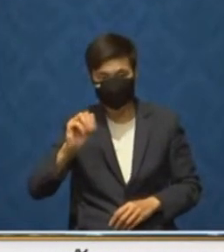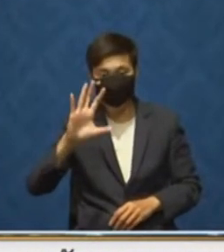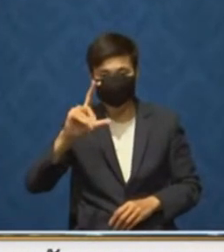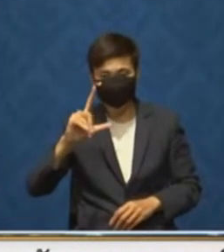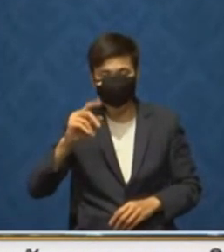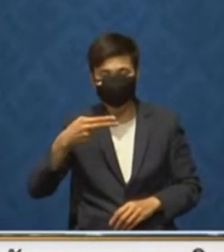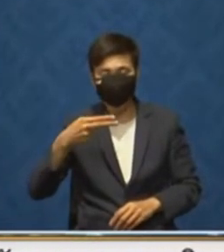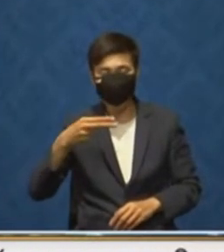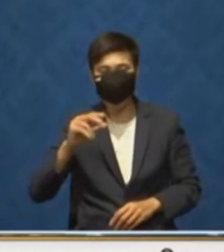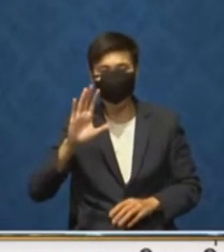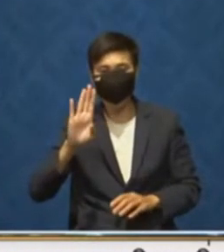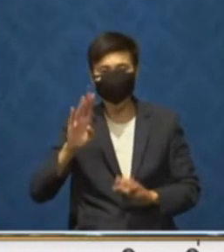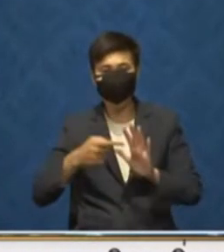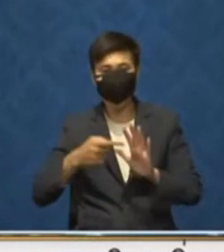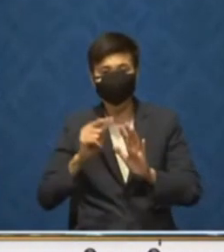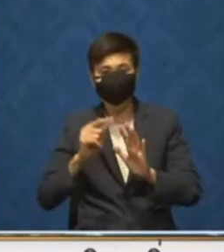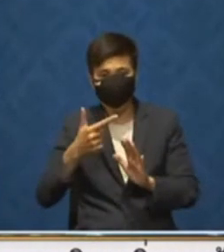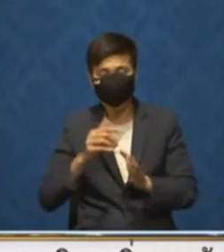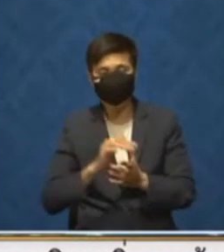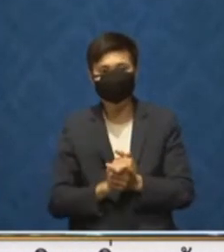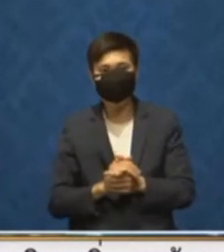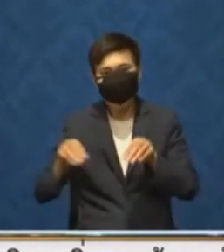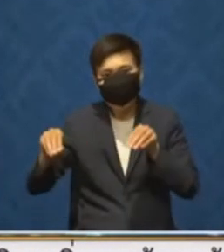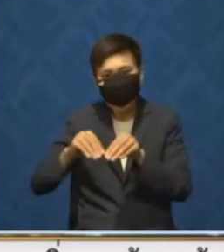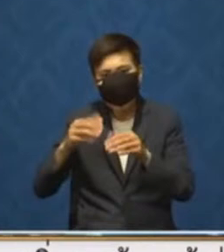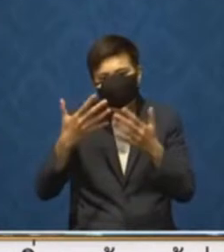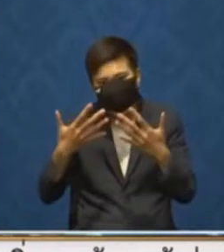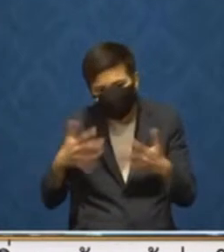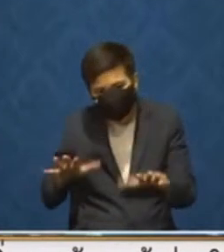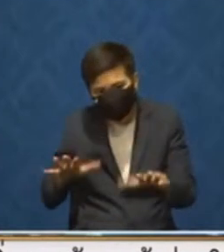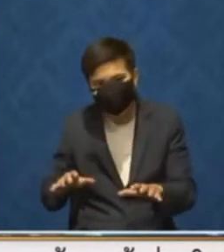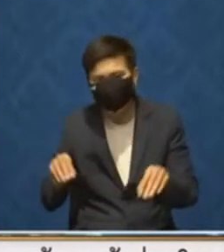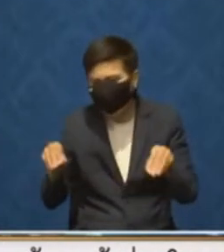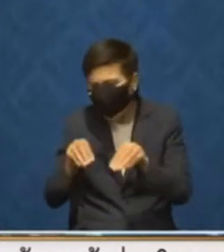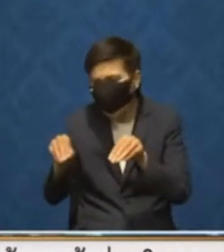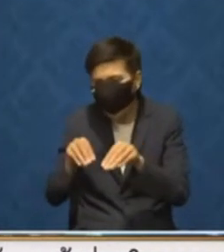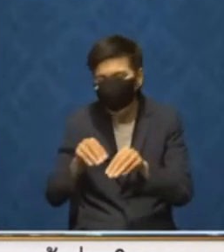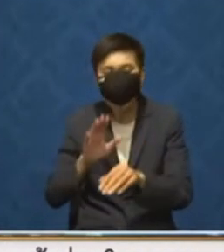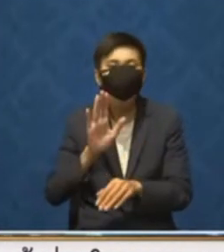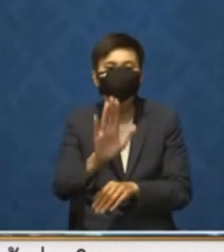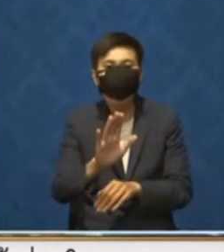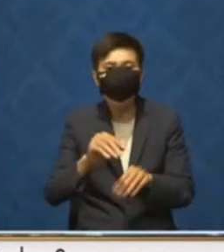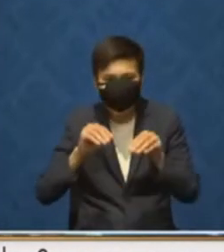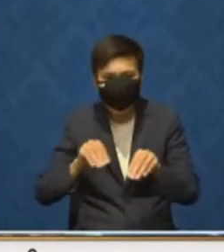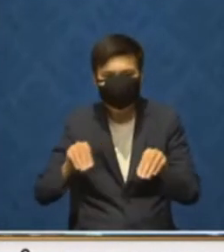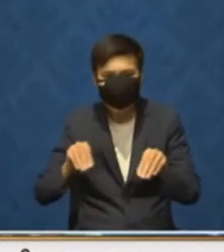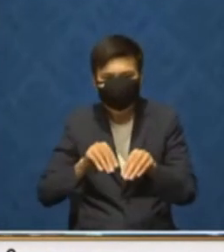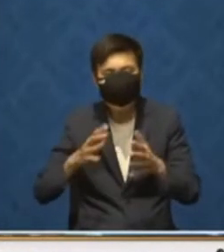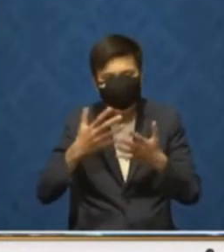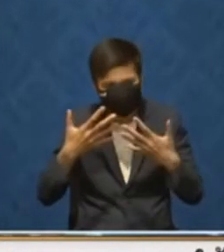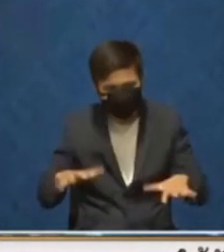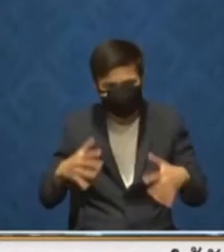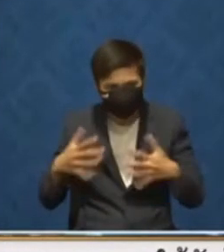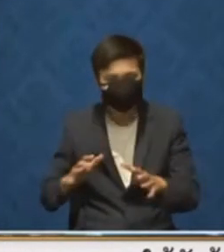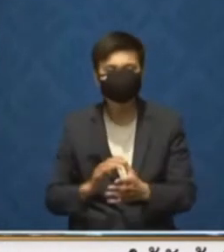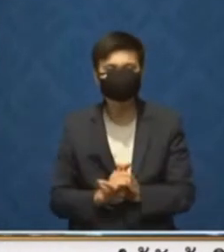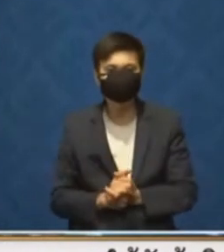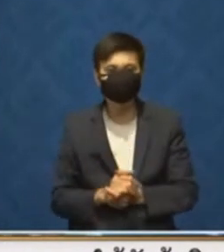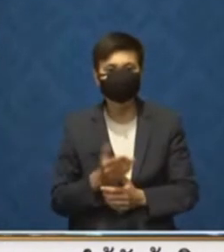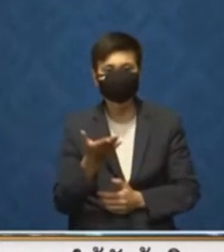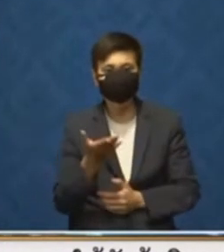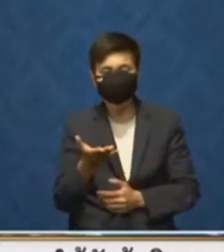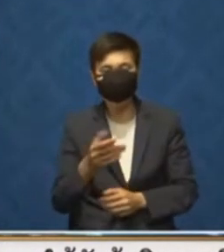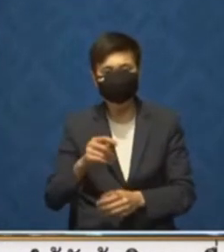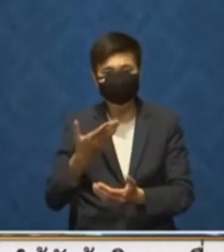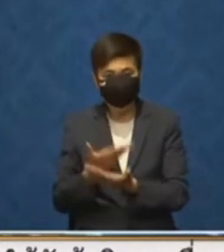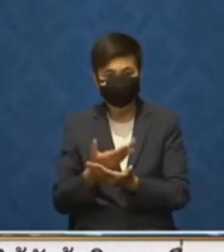ใจว่าใกล้เสร็จของถ้านี่ท่านไปเอามาจากไหนแล้วเขาว่าใกล้เสร็จของท่านนายกรัฐมนตรีกับความใกล้เสร็จของนักลงทุนที่ท่านไปจ้างเขา